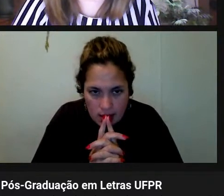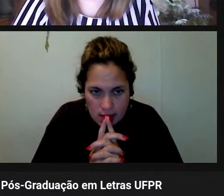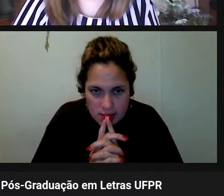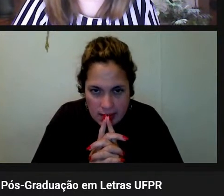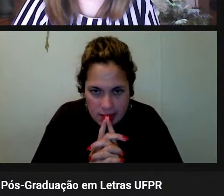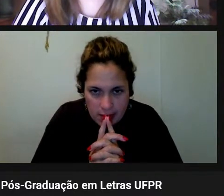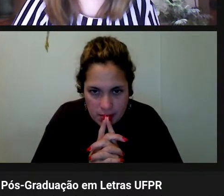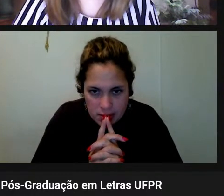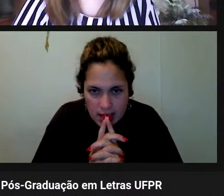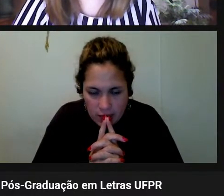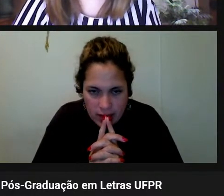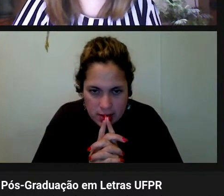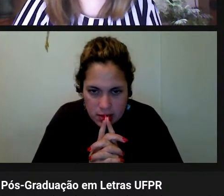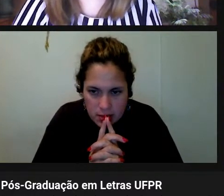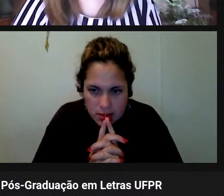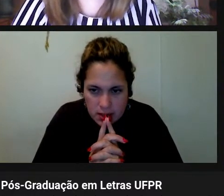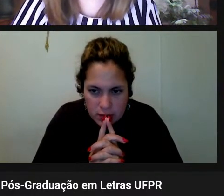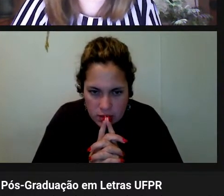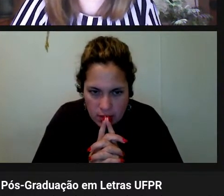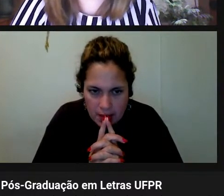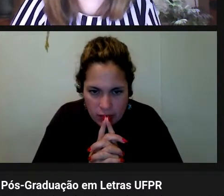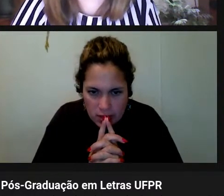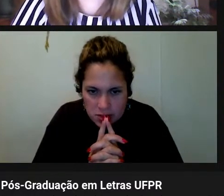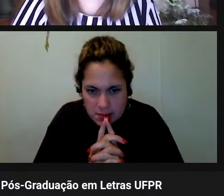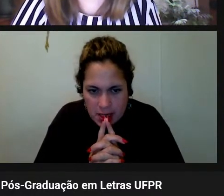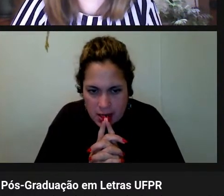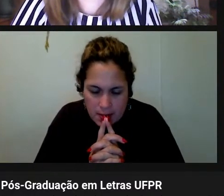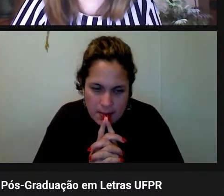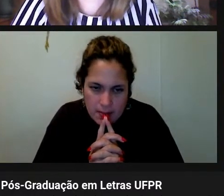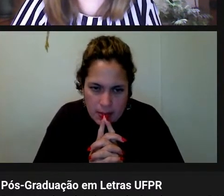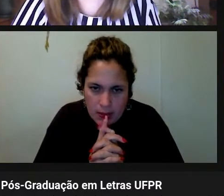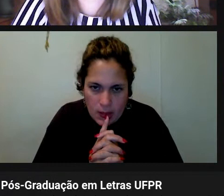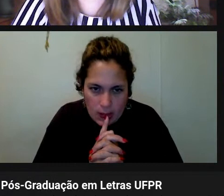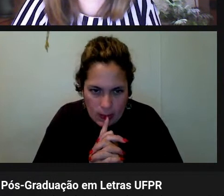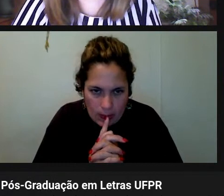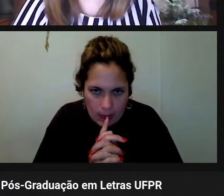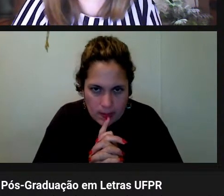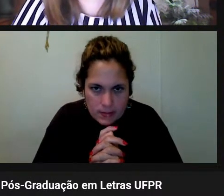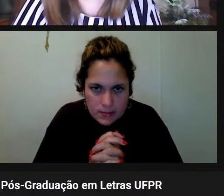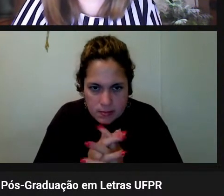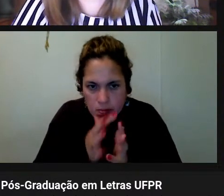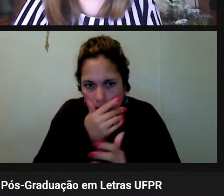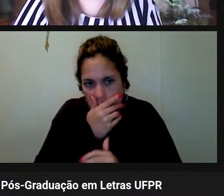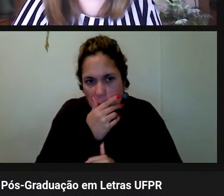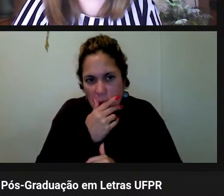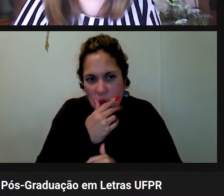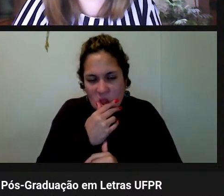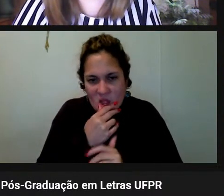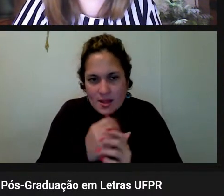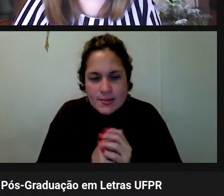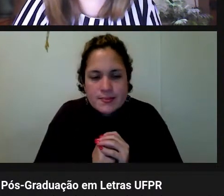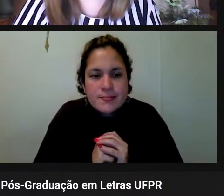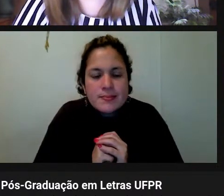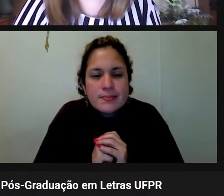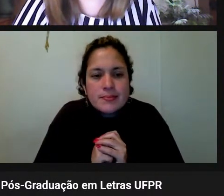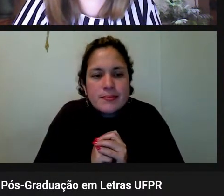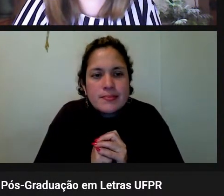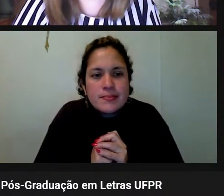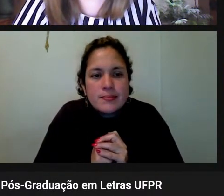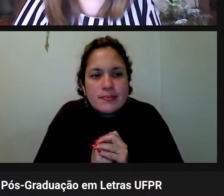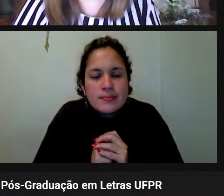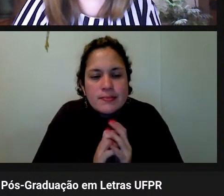pyta, czy to nazwisko jest polskie, czy ono mogło być kiedyś polskie. Tak? To na pewno była jakaś zmiana